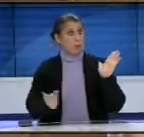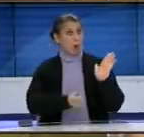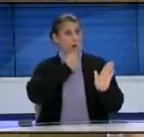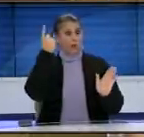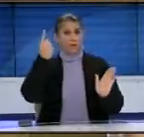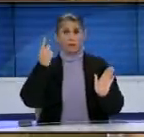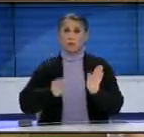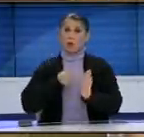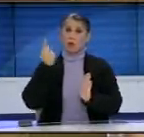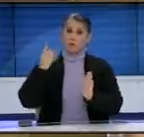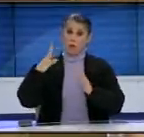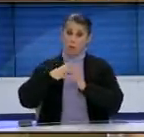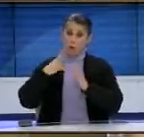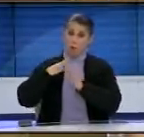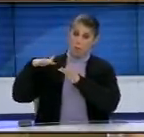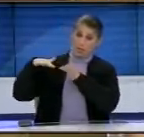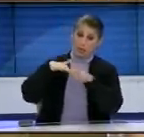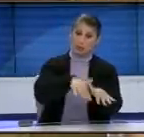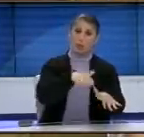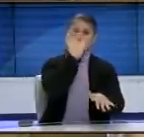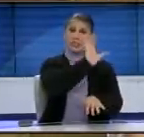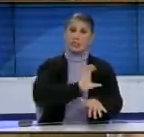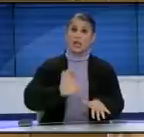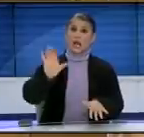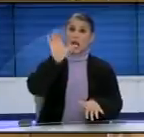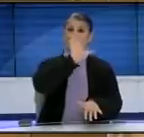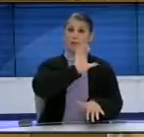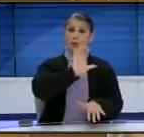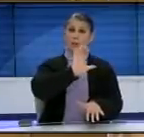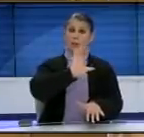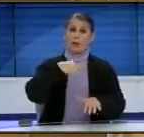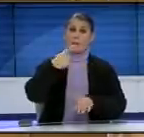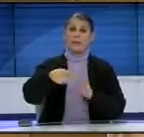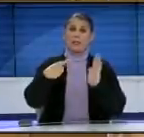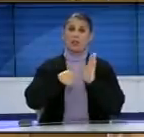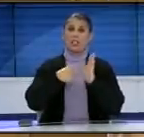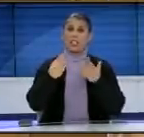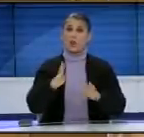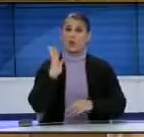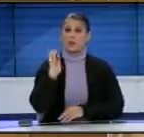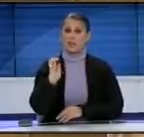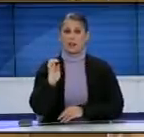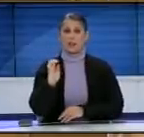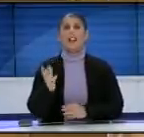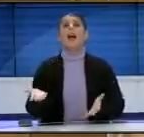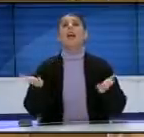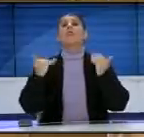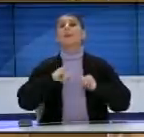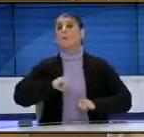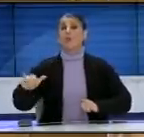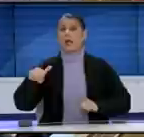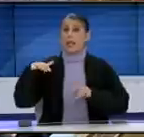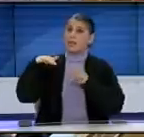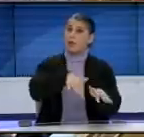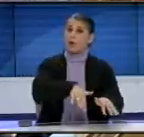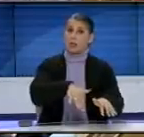πρώτη φορά πολεμική εισβολή στην Ευρωπαϊκή Ήπειρο μετά το Δεύτερο Παγκόσμιο Πόλεμο. Δεν υπήρξε ποτέ άλλο τη